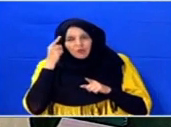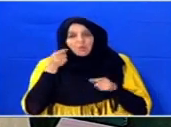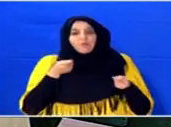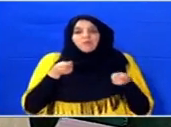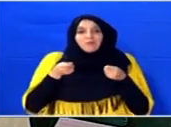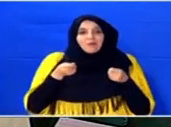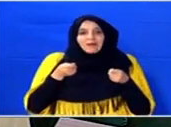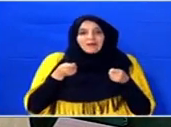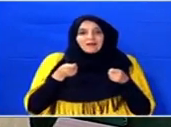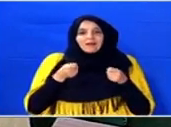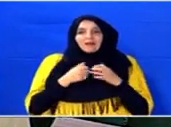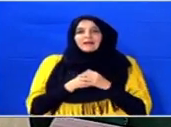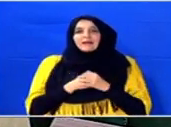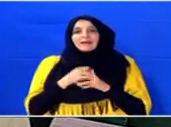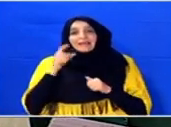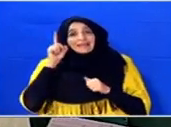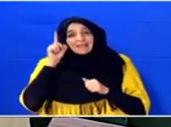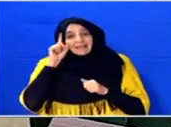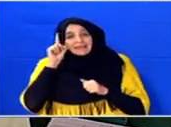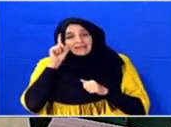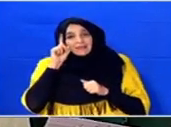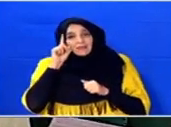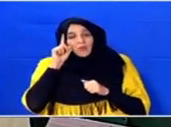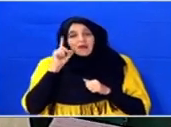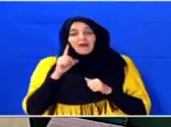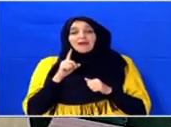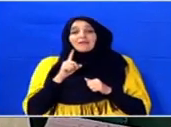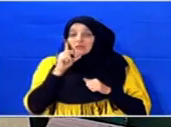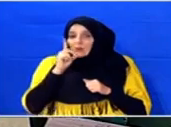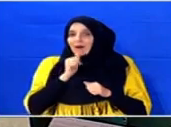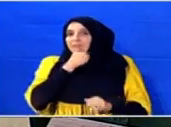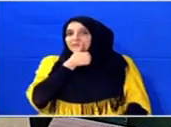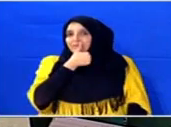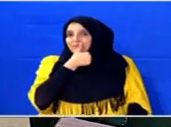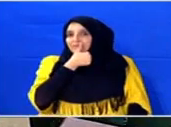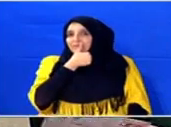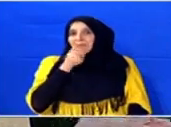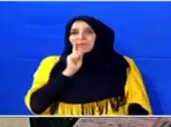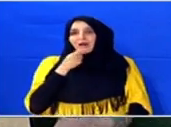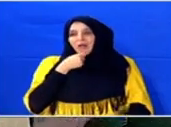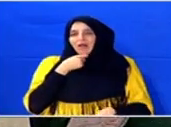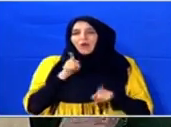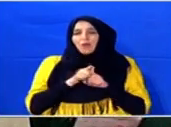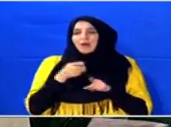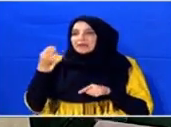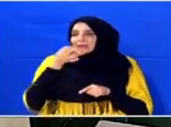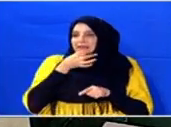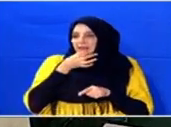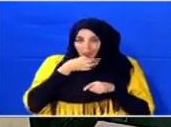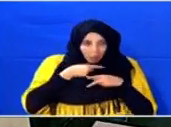الشرط المحافظه على الاسنان قلوبه لان هؤلاء